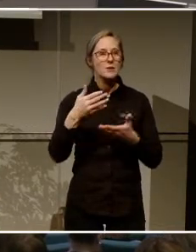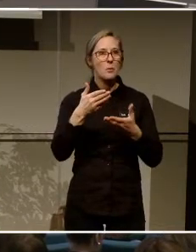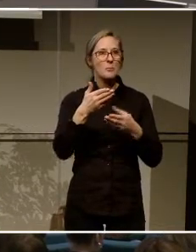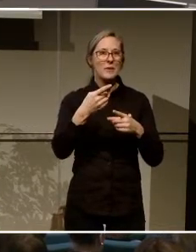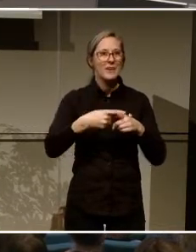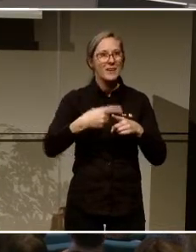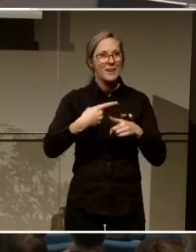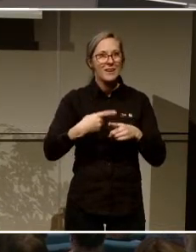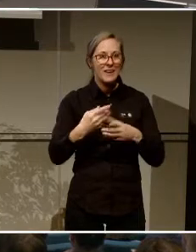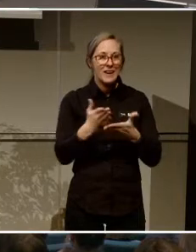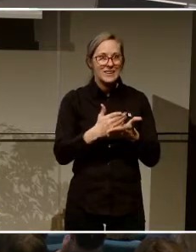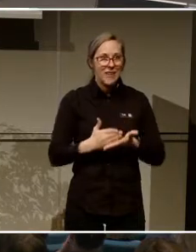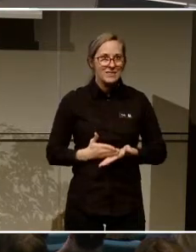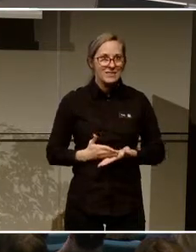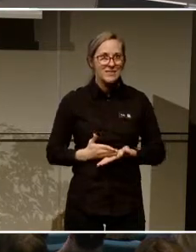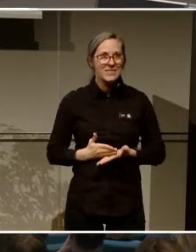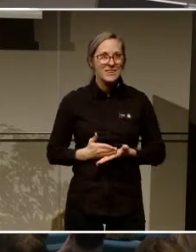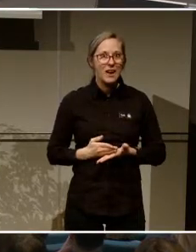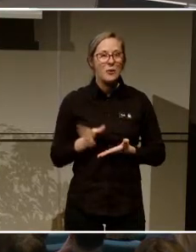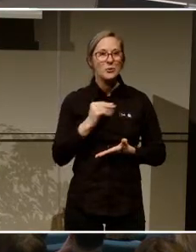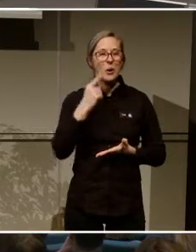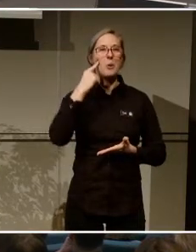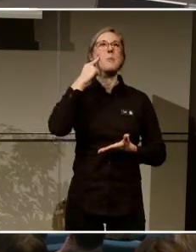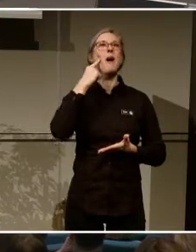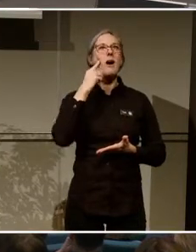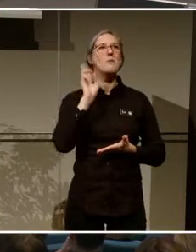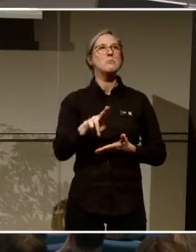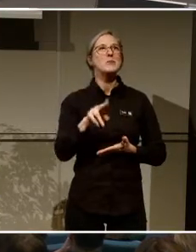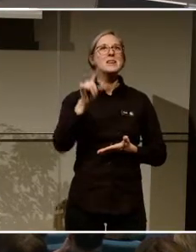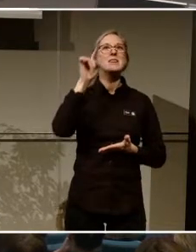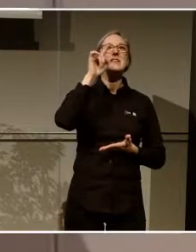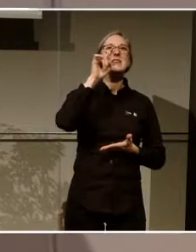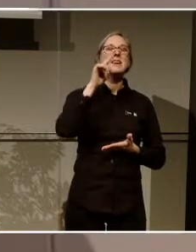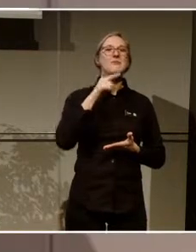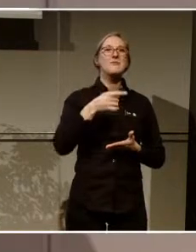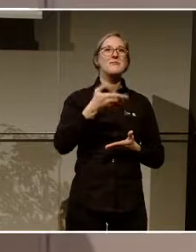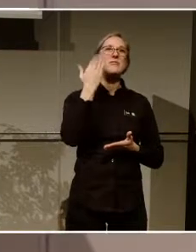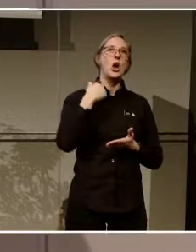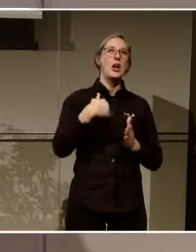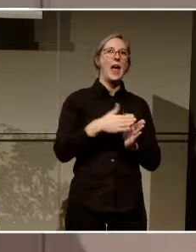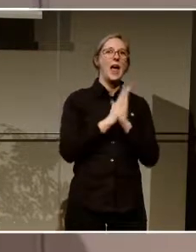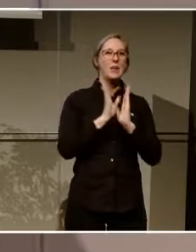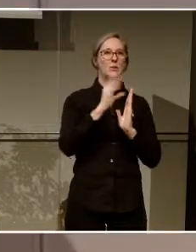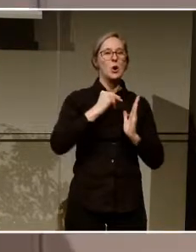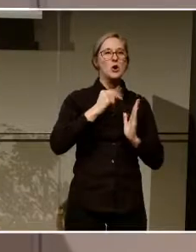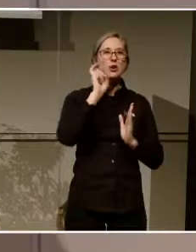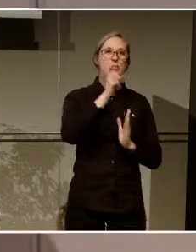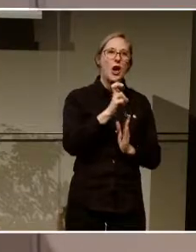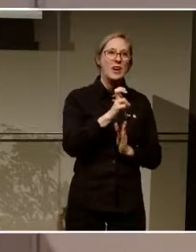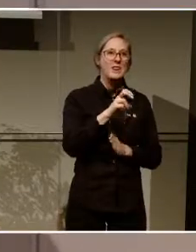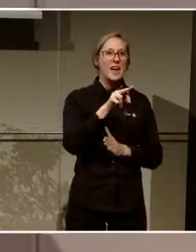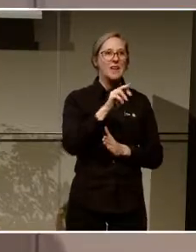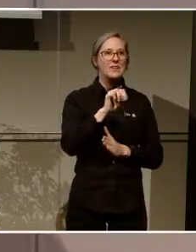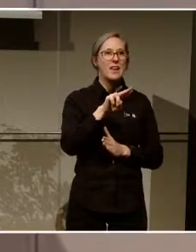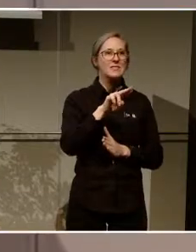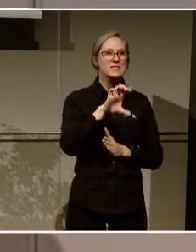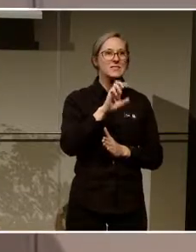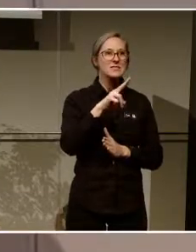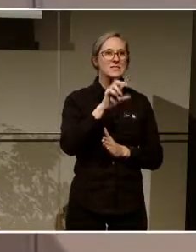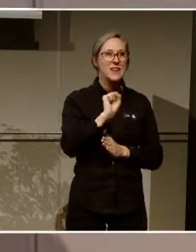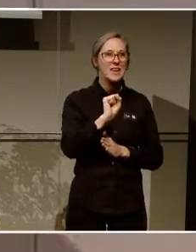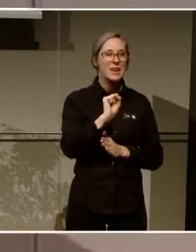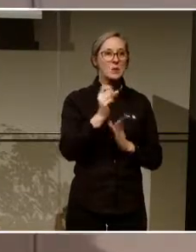jag på att helgen innan hade jag rensat strömming och googlat på strömmingsrensning. Men ändå när jag sökte på ordet fisk veckan efter